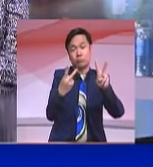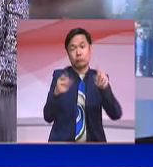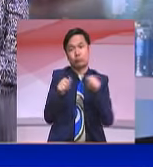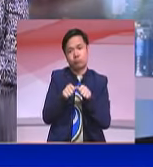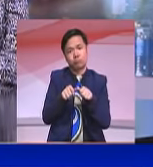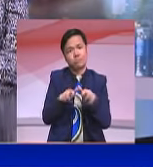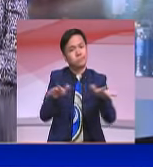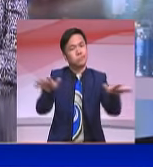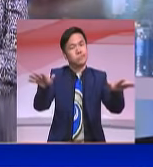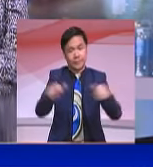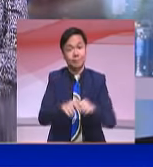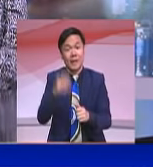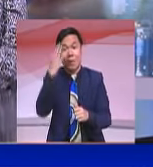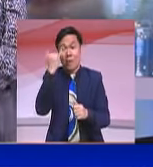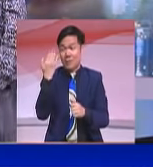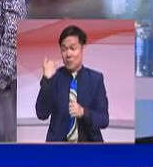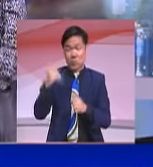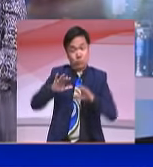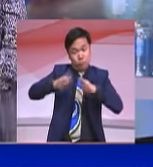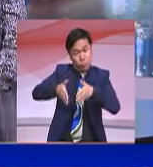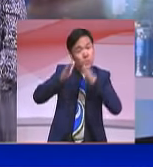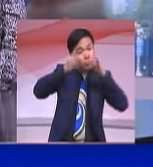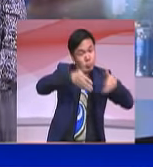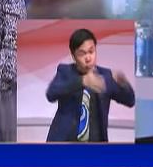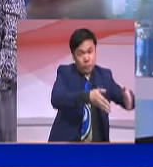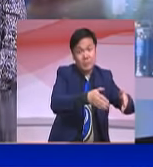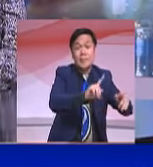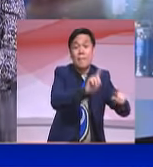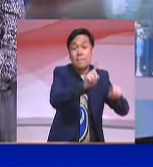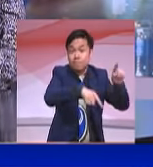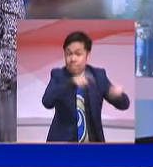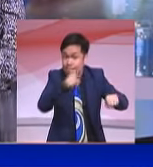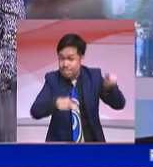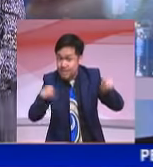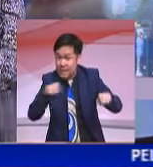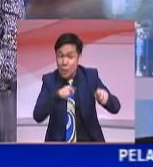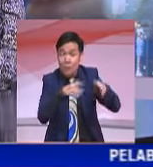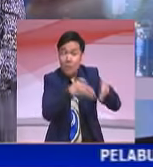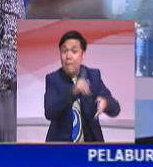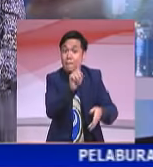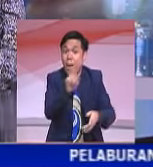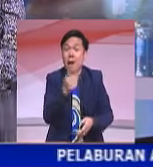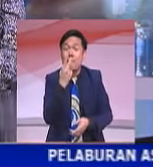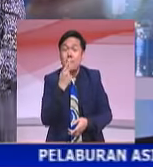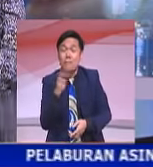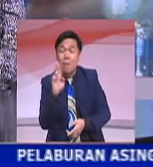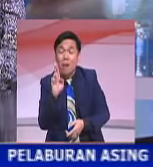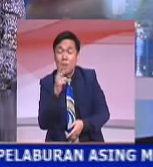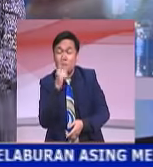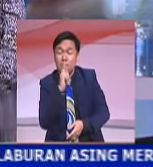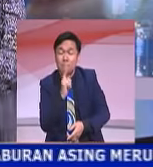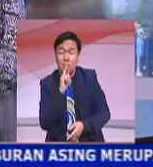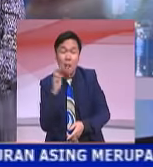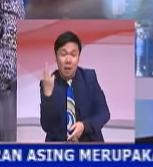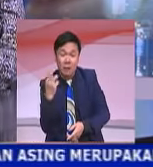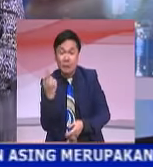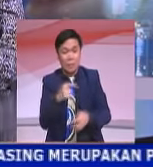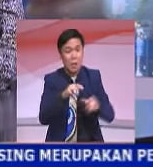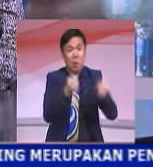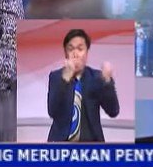ini, program hanya dijalankan secara bersasar berdasarkan lokaliti zon merah yang mempunyai kepadatan pekerja asing yang